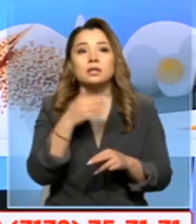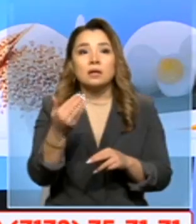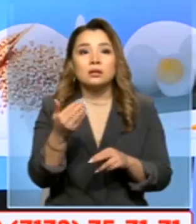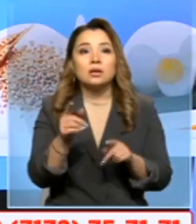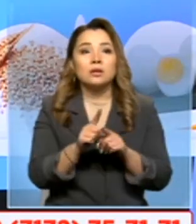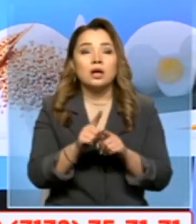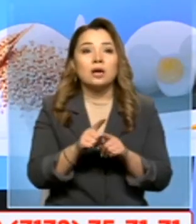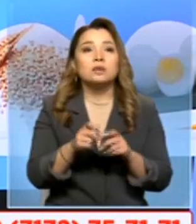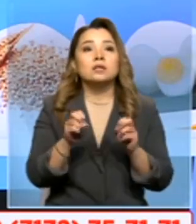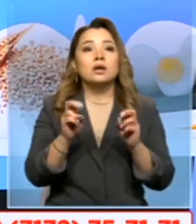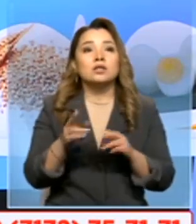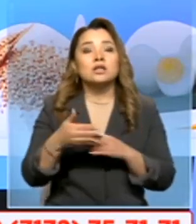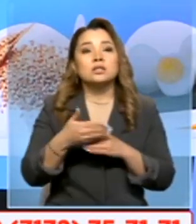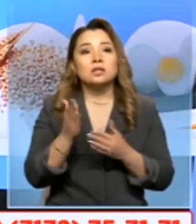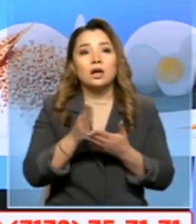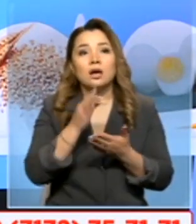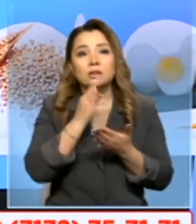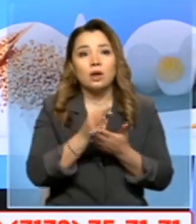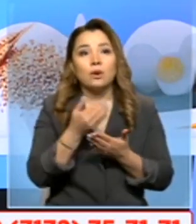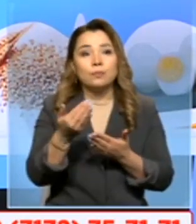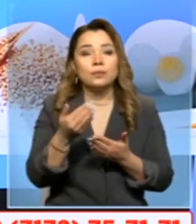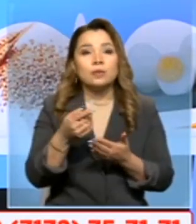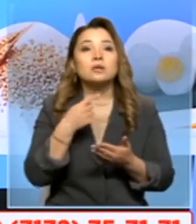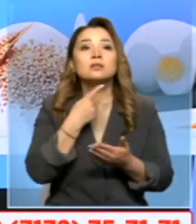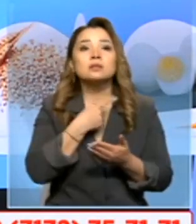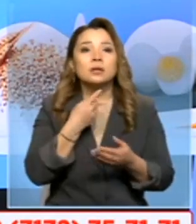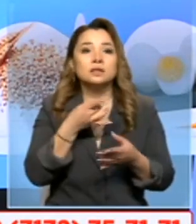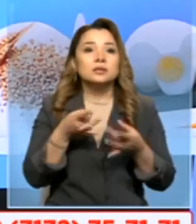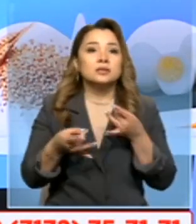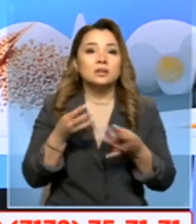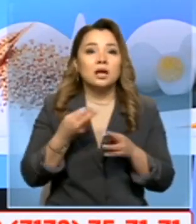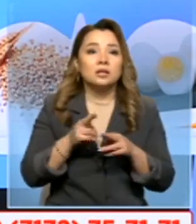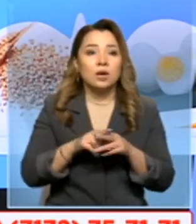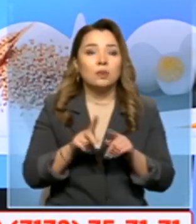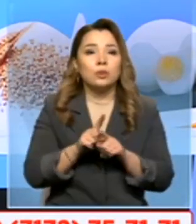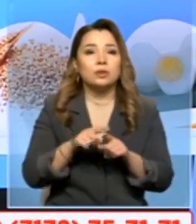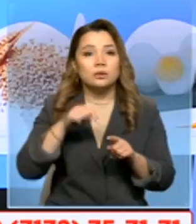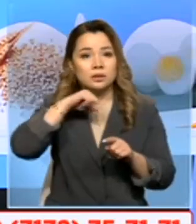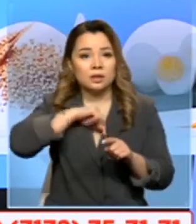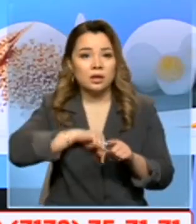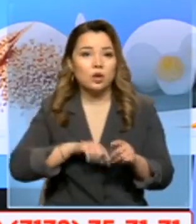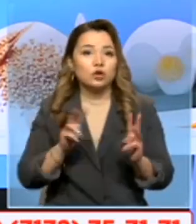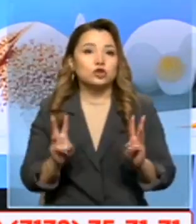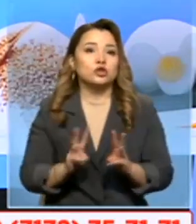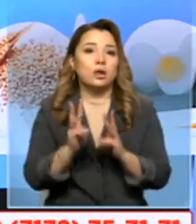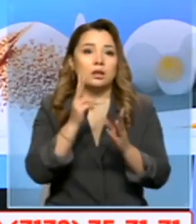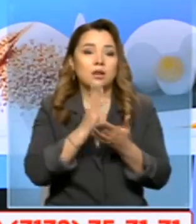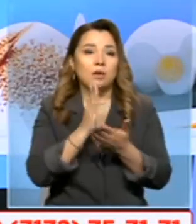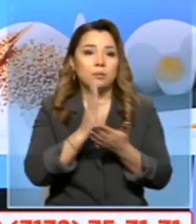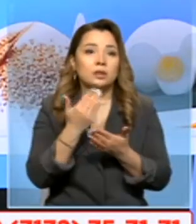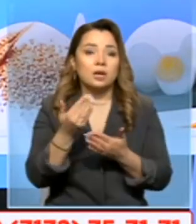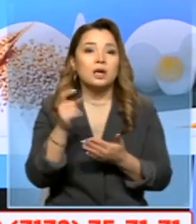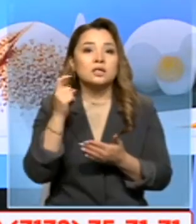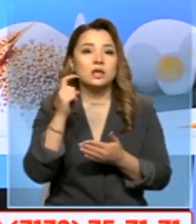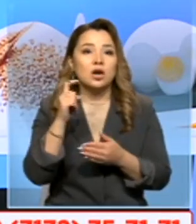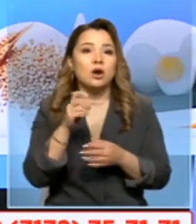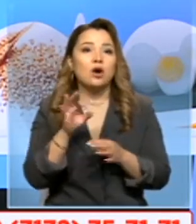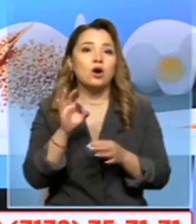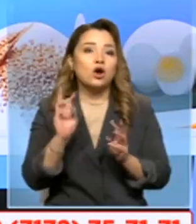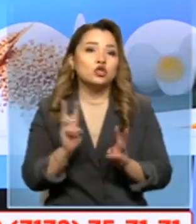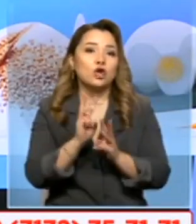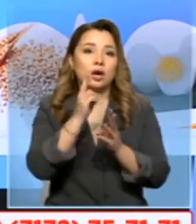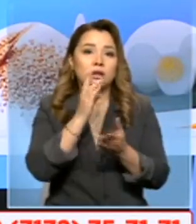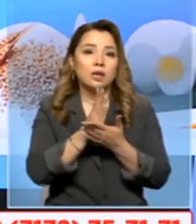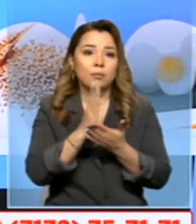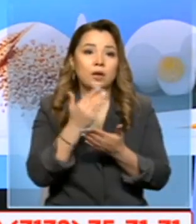бұл сыртқа арналған, бұл сіздің на сілекейлі қабыршақтарыңызды күйдіріп жібереді, үйстіп осы бұл химический ожог дейді.